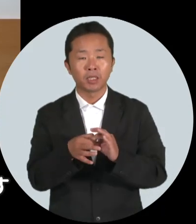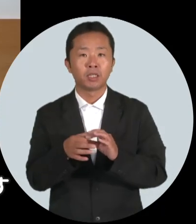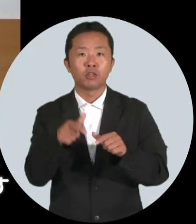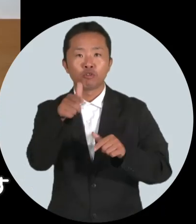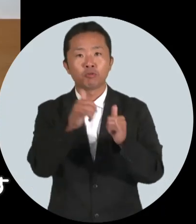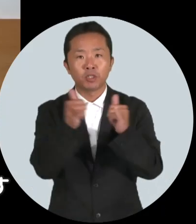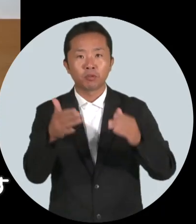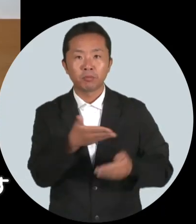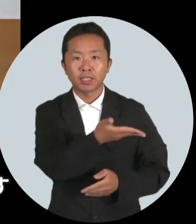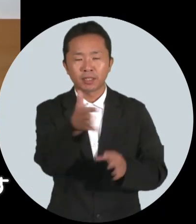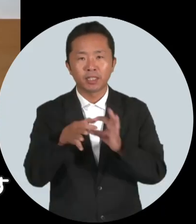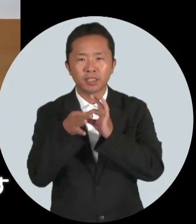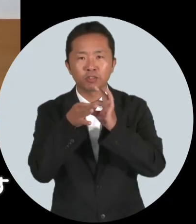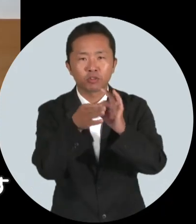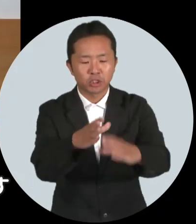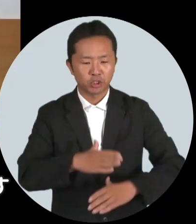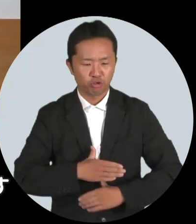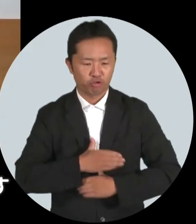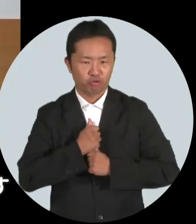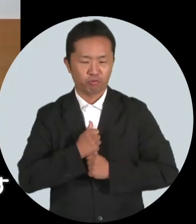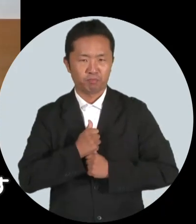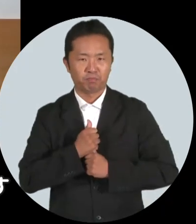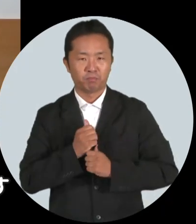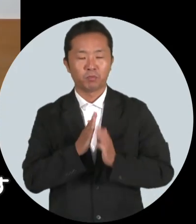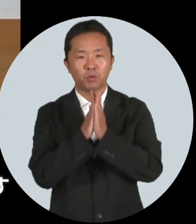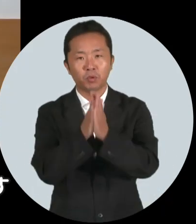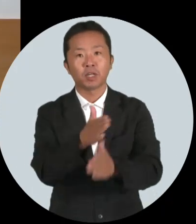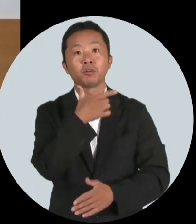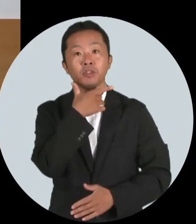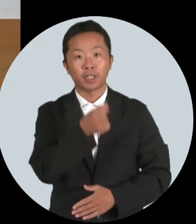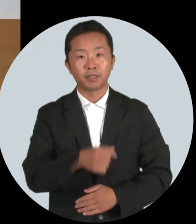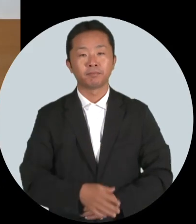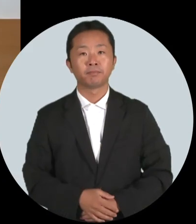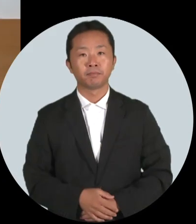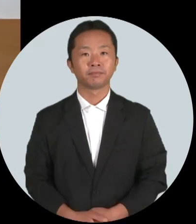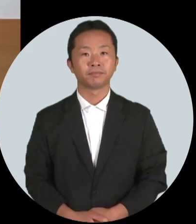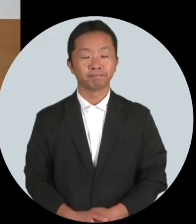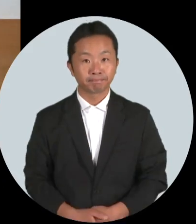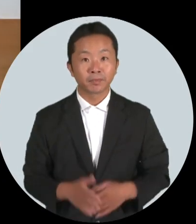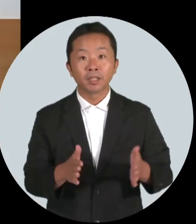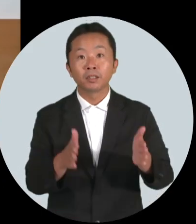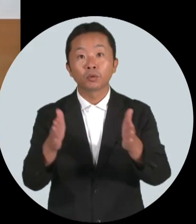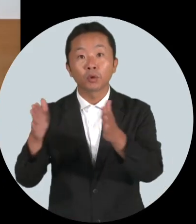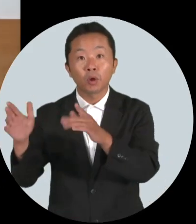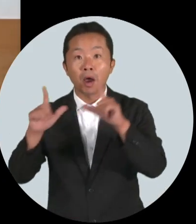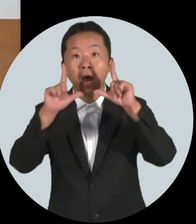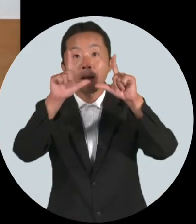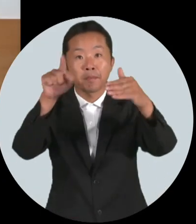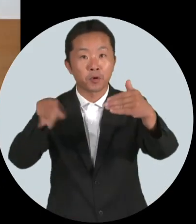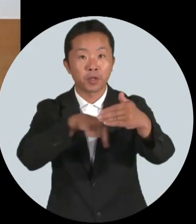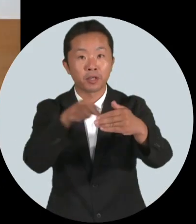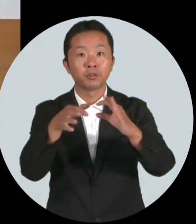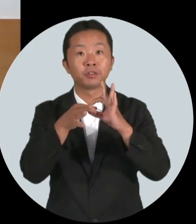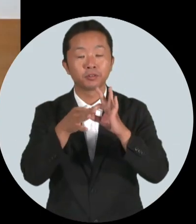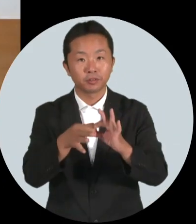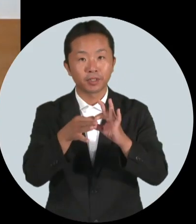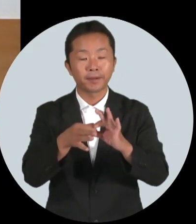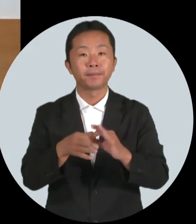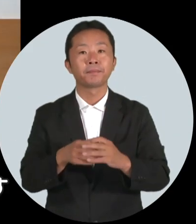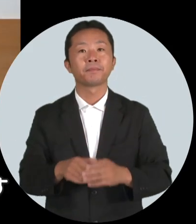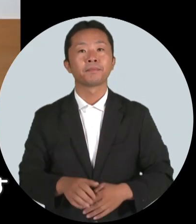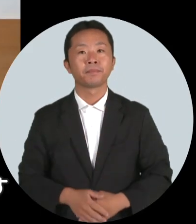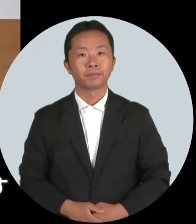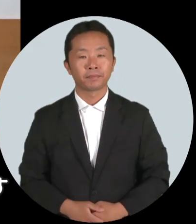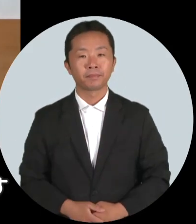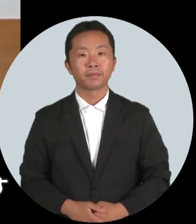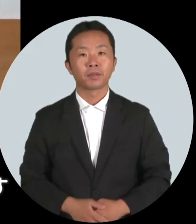続きご注意いただきますようお願いを申し上げます。それでは発表項目の方に移らせていただきます。